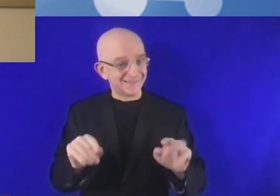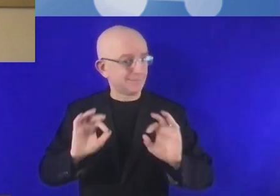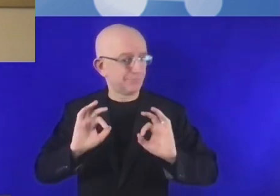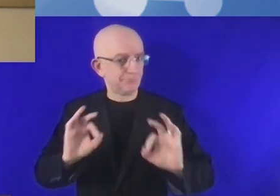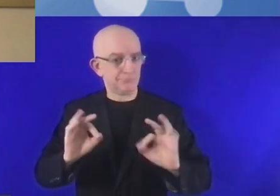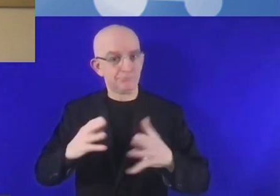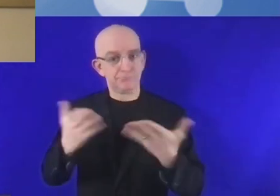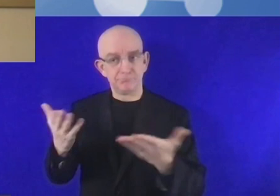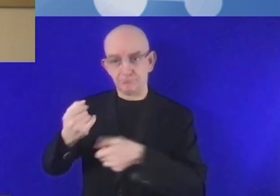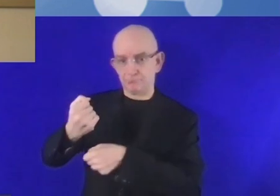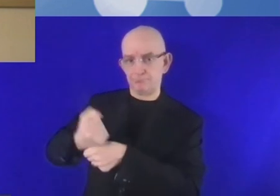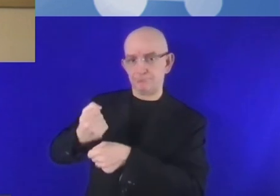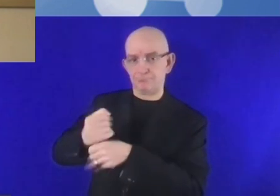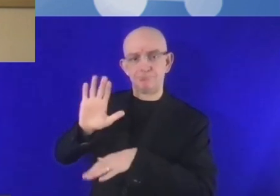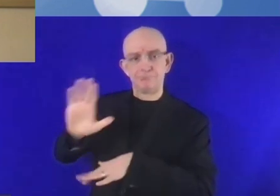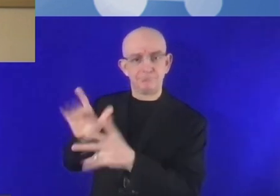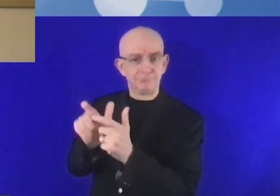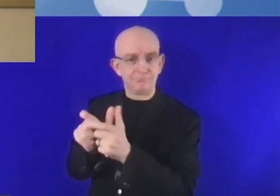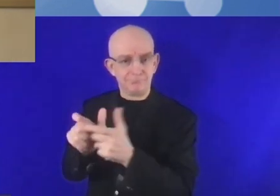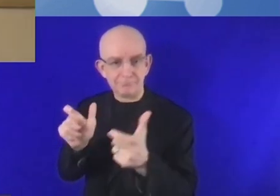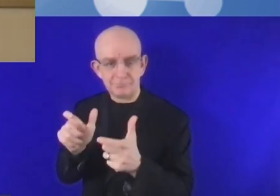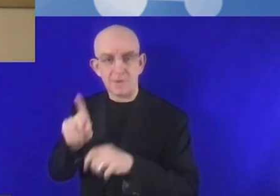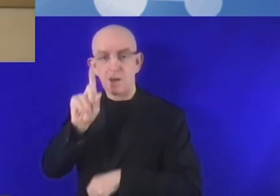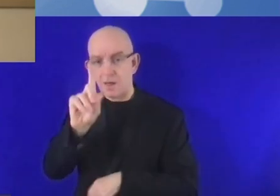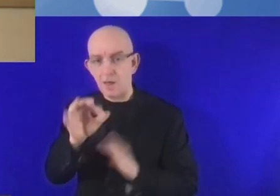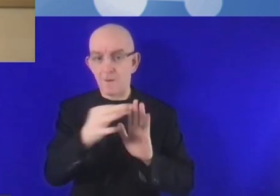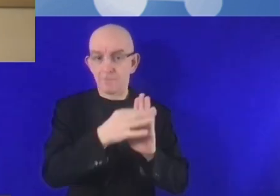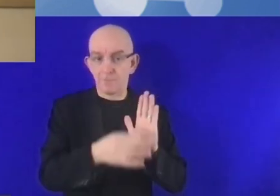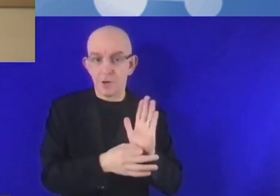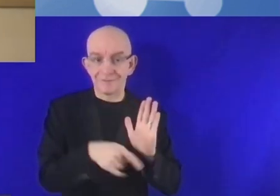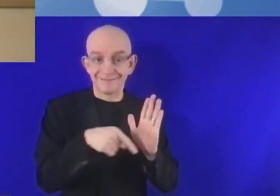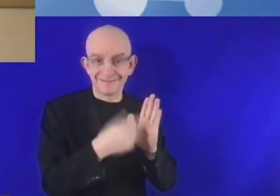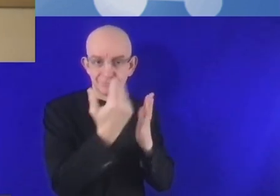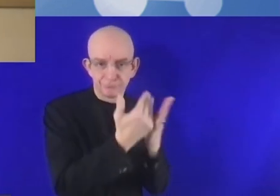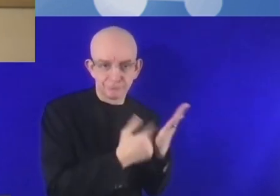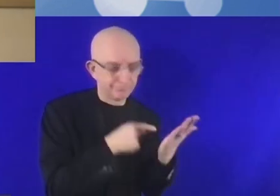powszechny dostęp do internetu powinien być traktowany w kategoriach podstawowych praw człowieka.